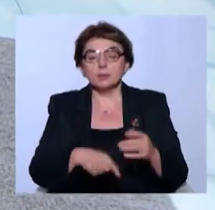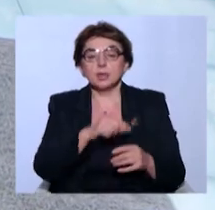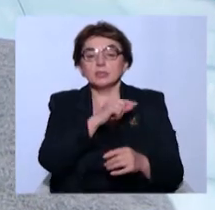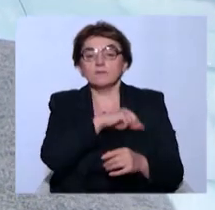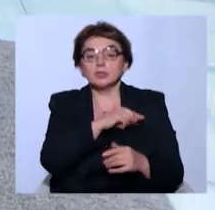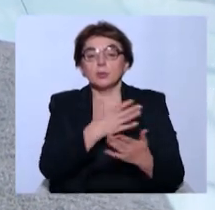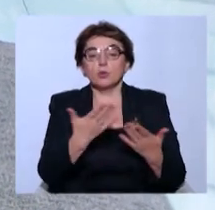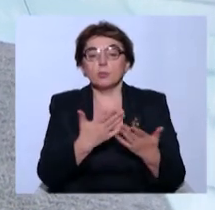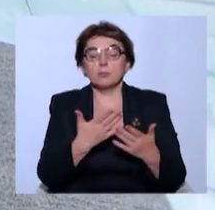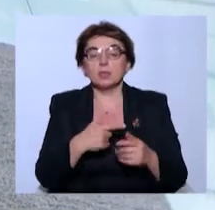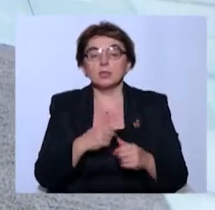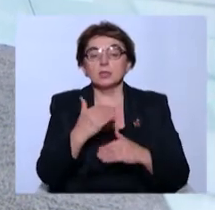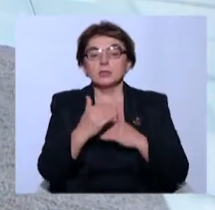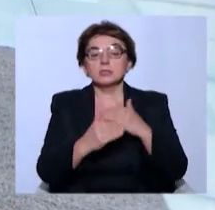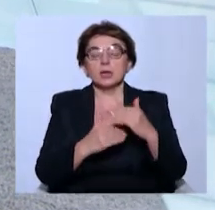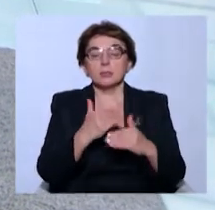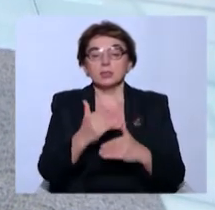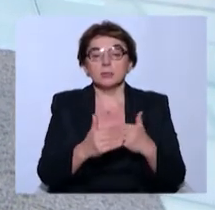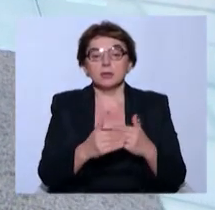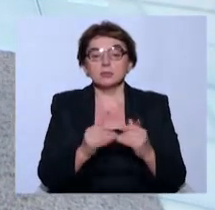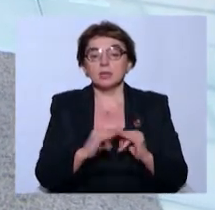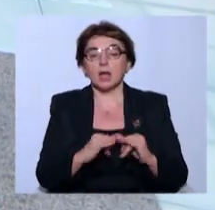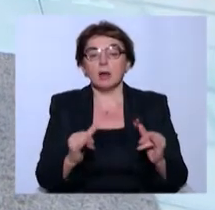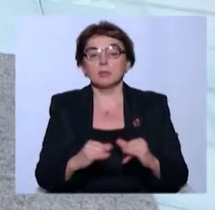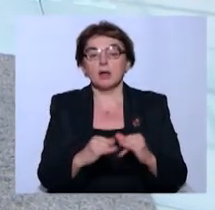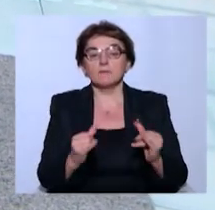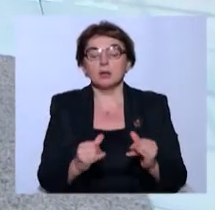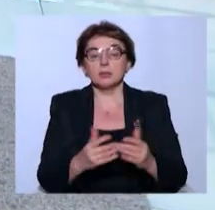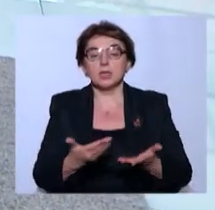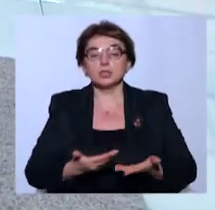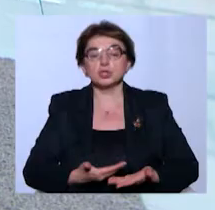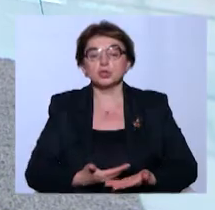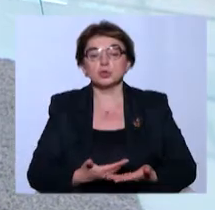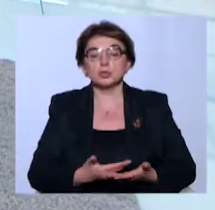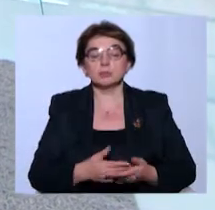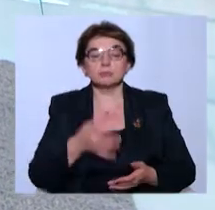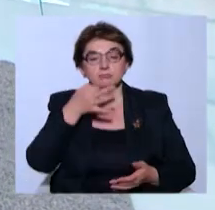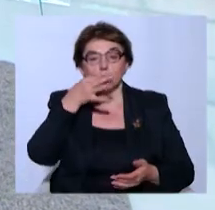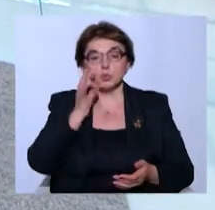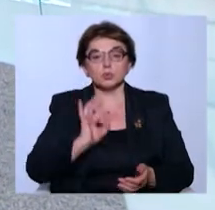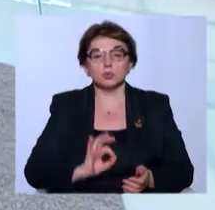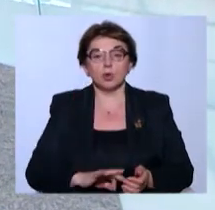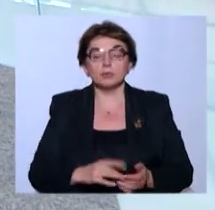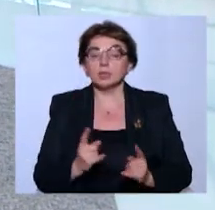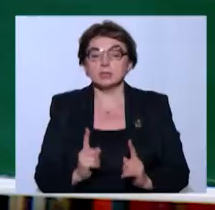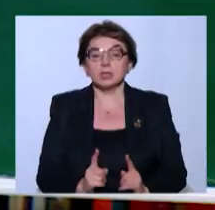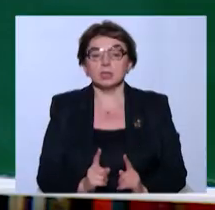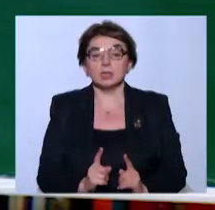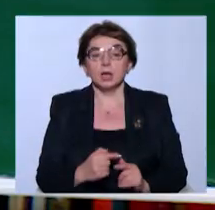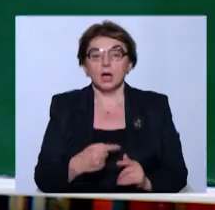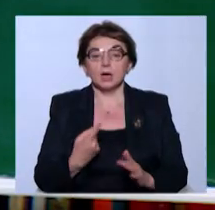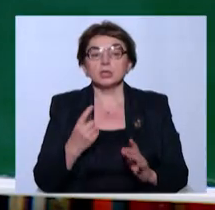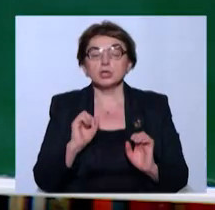რომლებიც მის წარმატებულ გამრავლებას და სიცოცხლეს უზრუნველყოფს. ესე იგი,